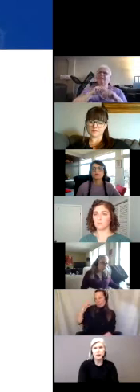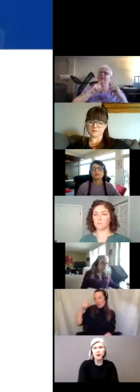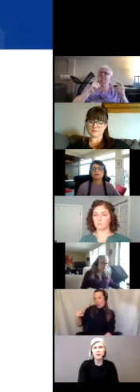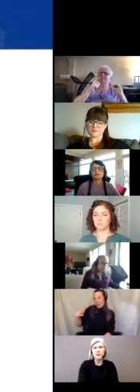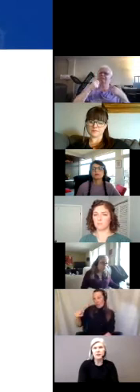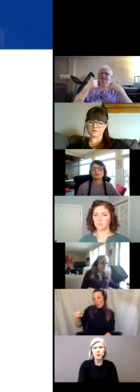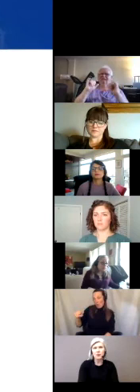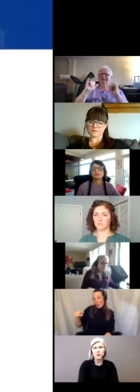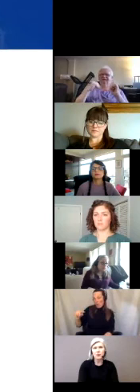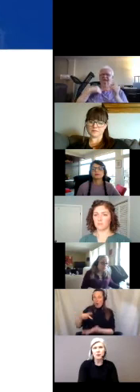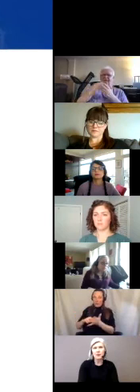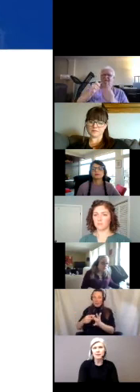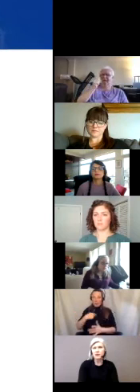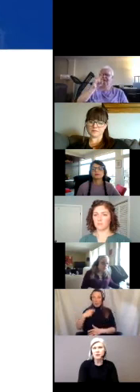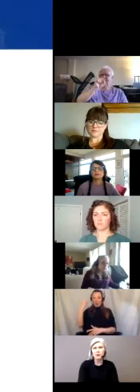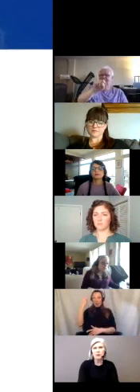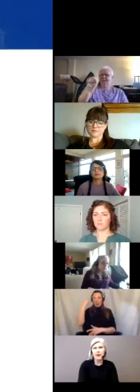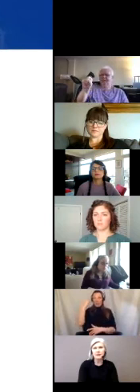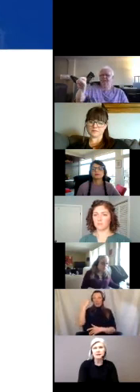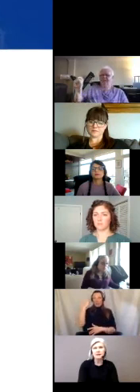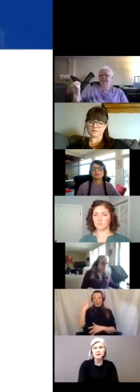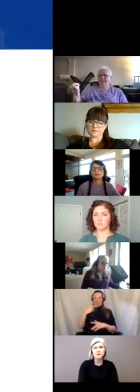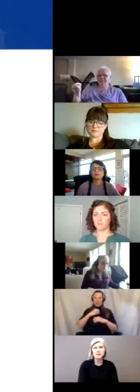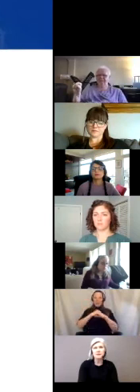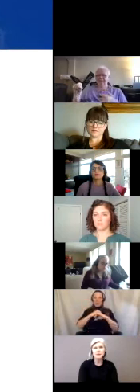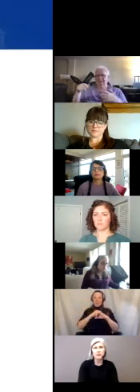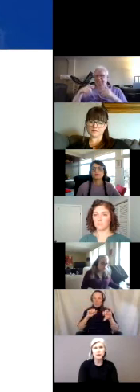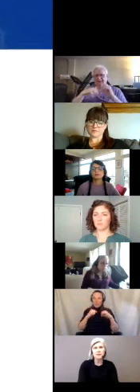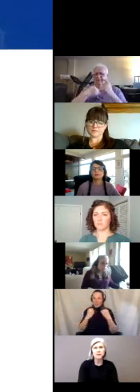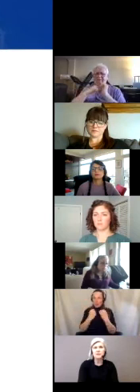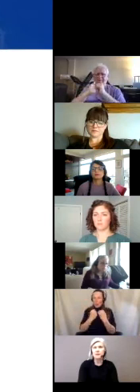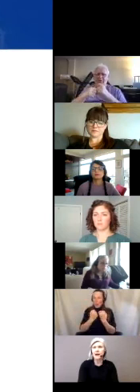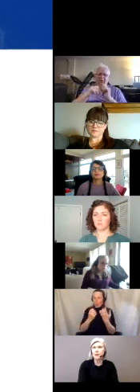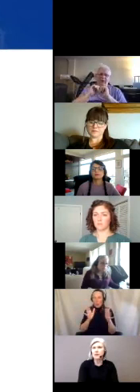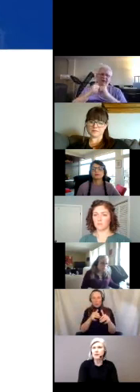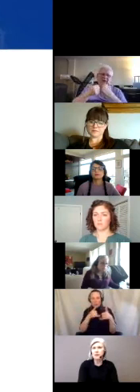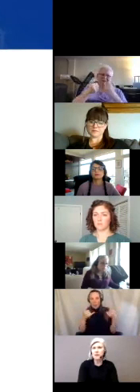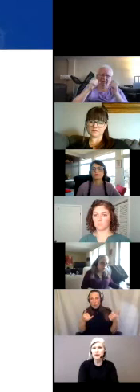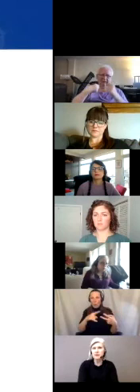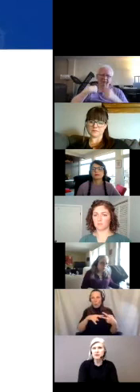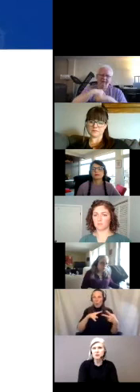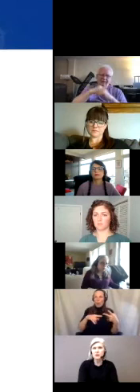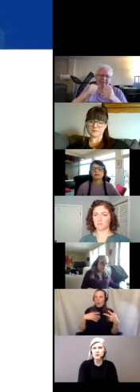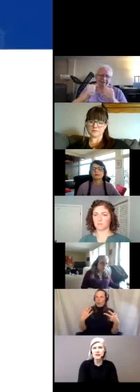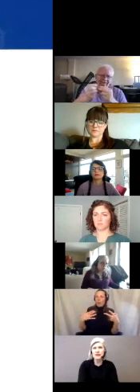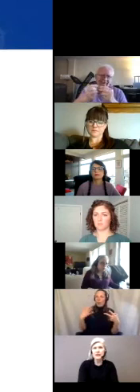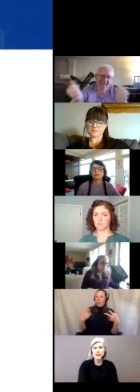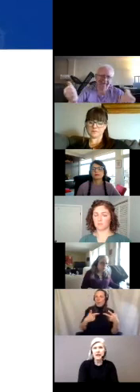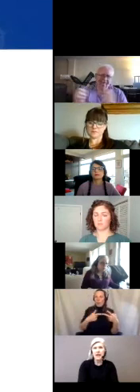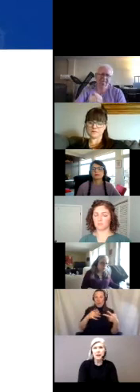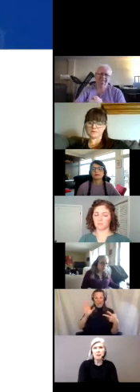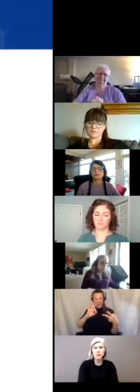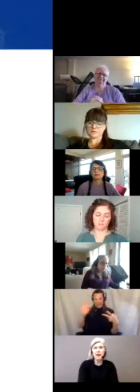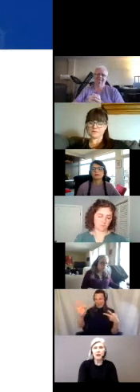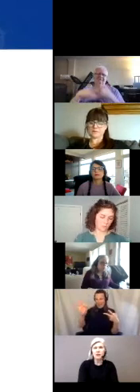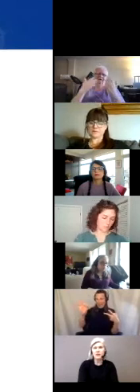Alors, je me demandais, les médias sociaux, les journaux, C'est excellent pour